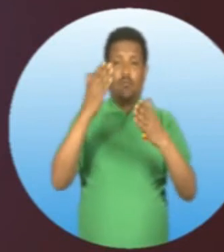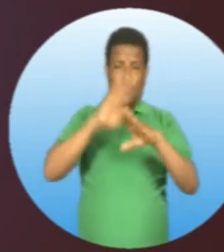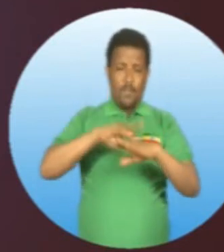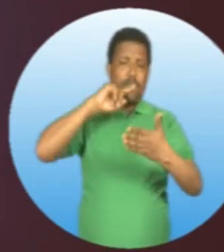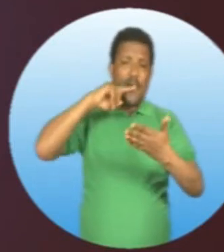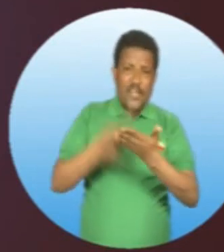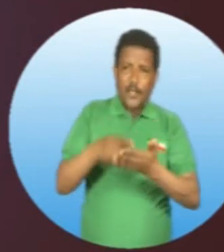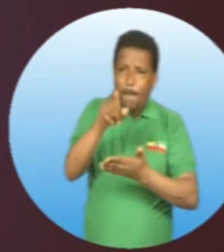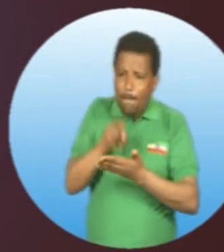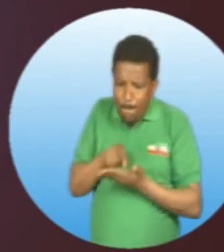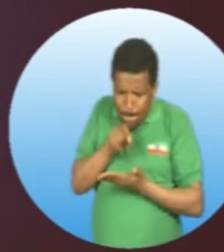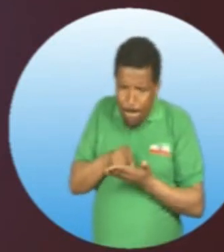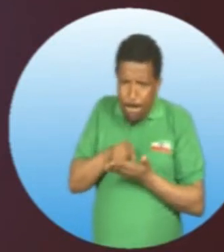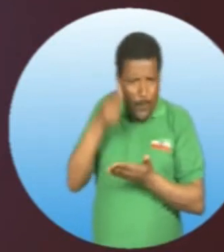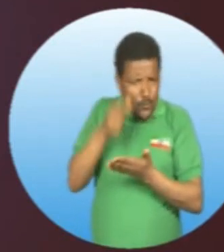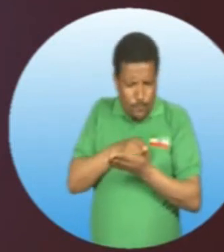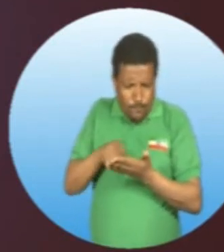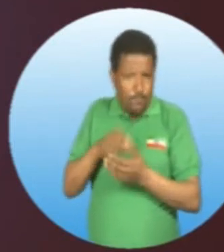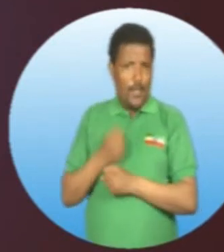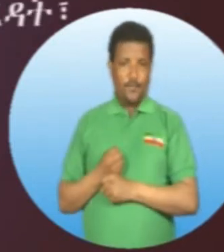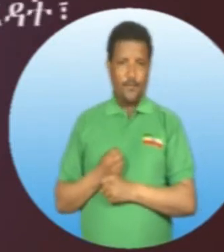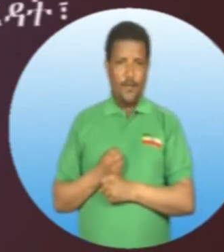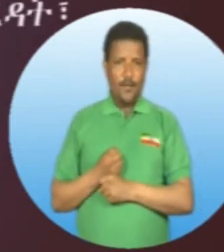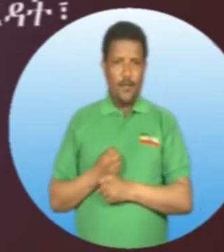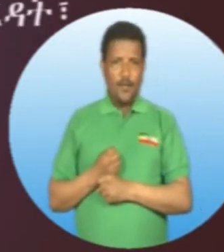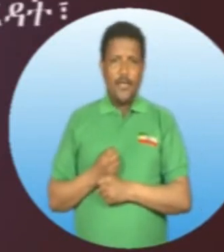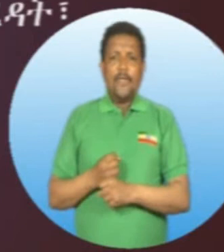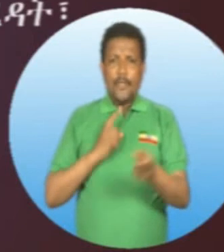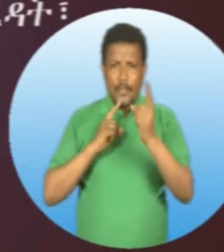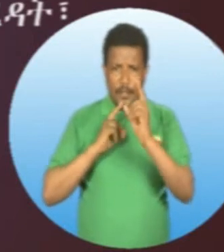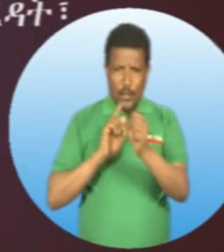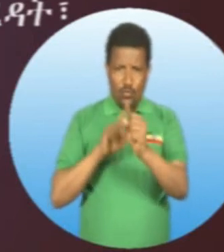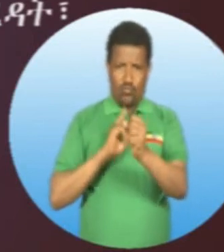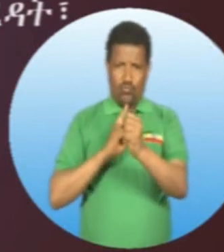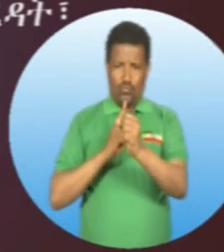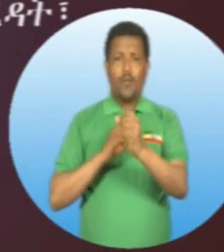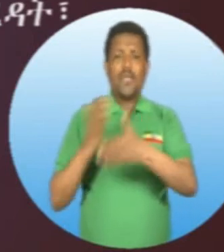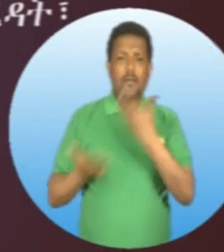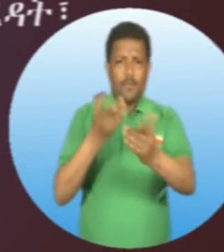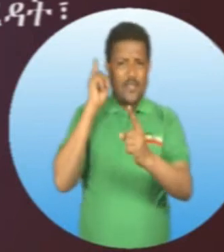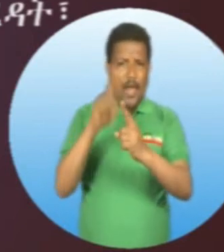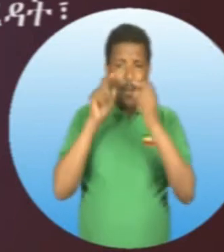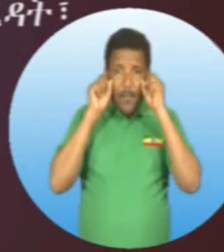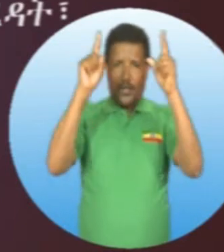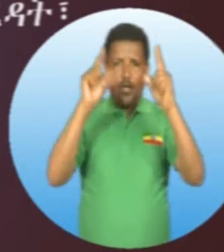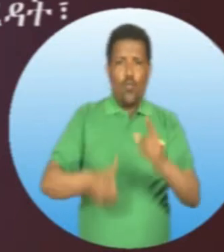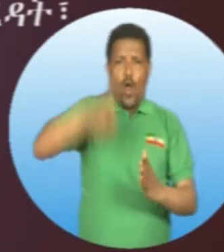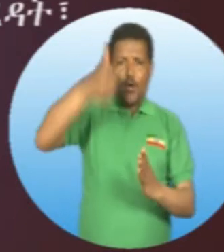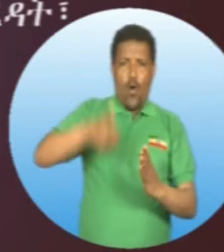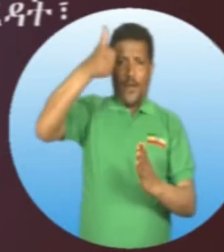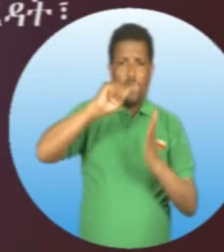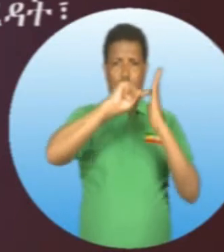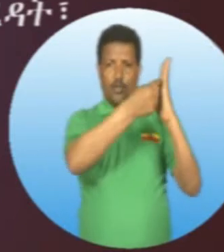ጉዳይ መረጃዎችን መሰብሰብ፣ ንግግሩ የሚቀርብበትን ዓላማ መረዳት፣ ዋና ዋና